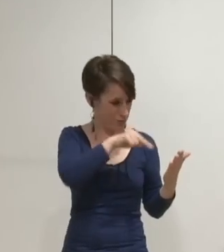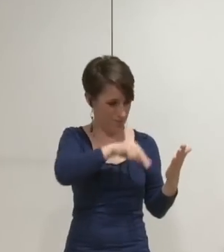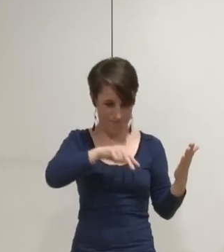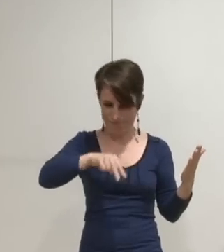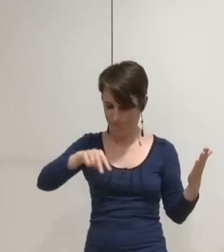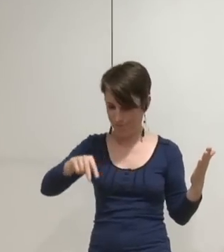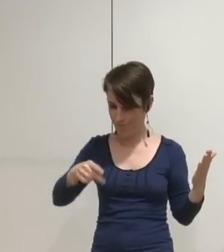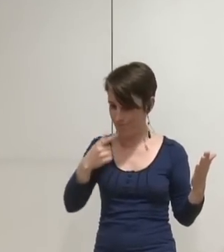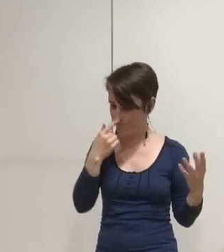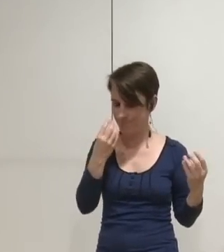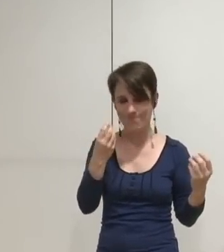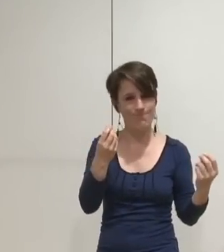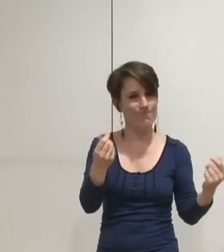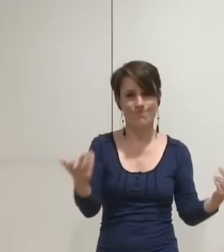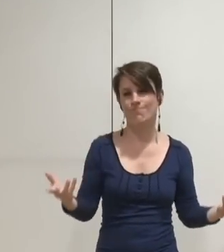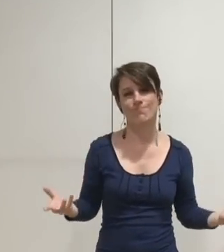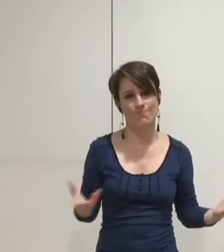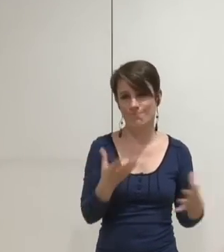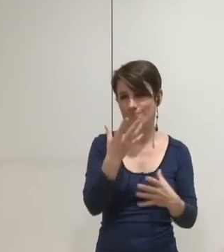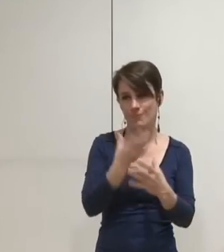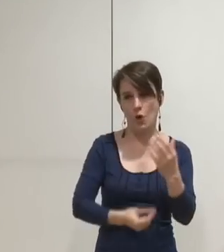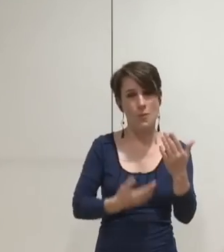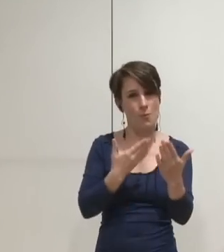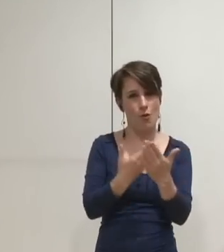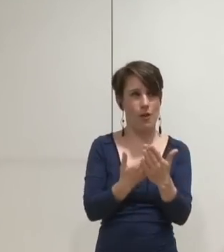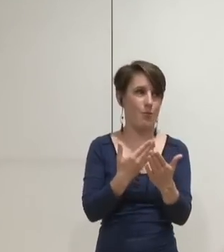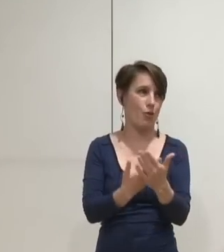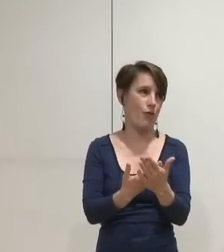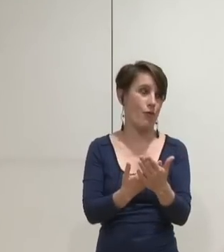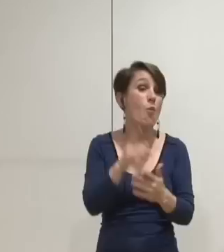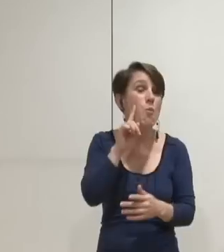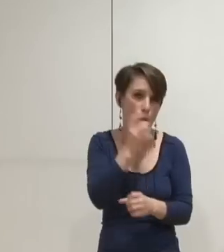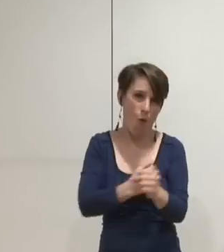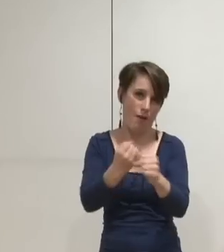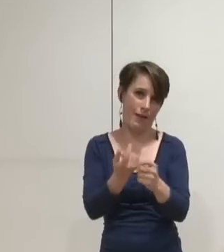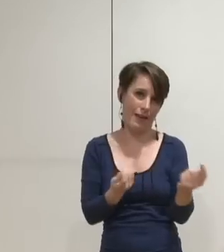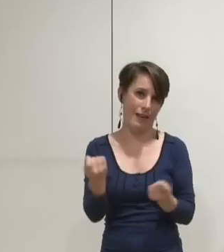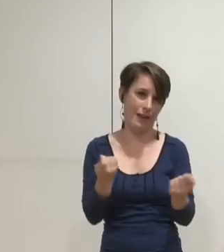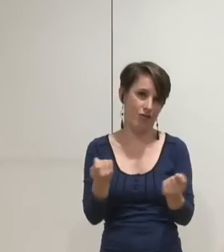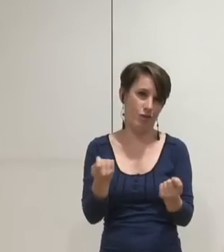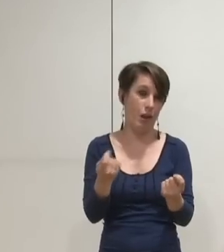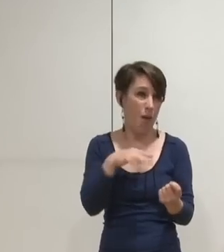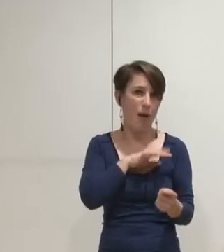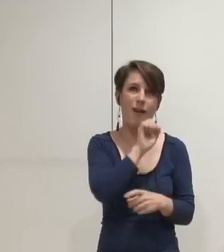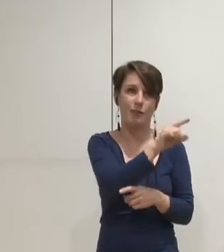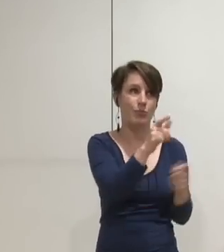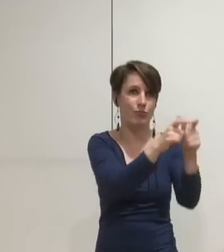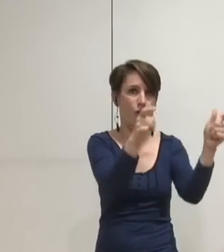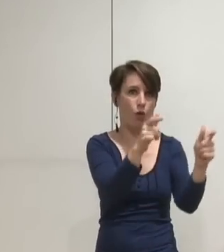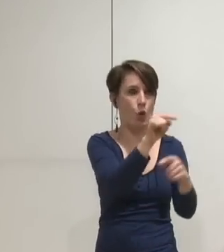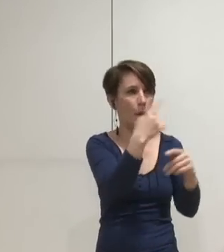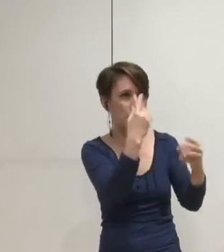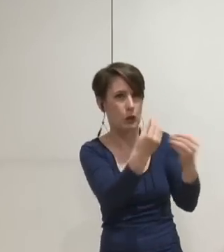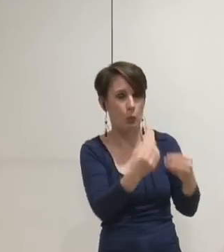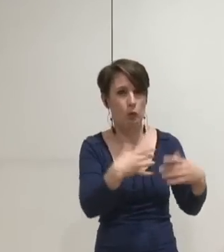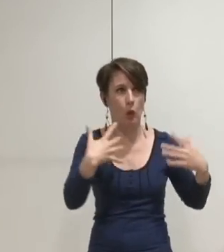par une absence de justification de la régie autre que le choix du délégataire que vous proposez et des conséquences financières